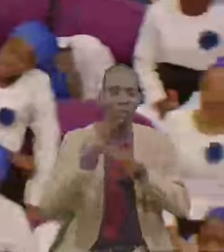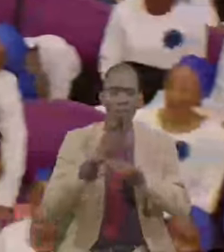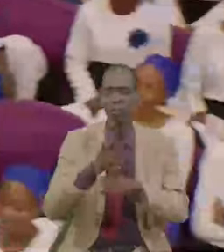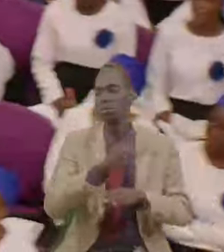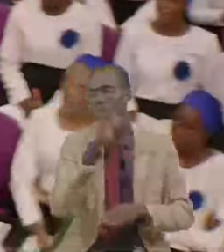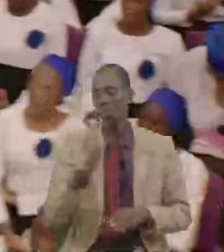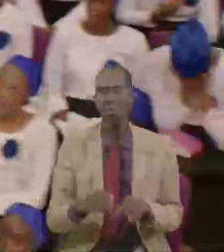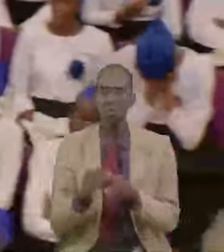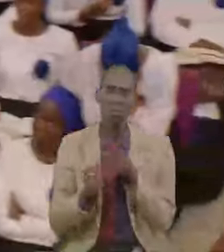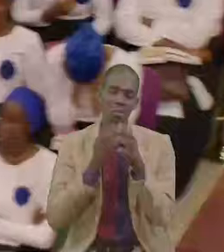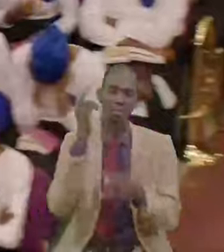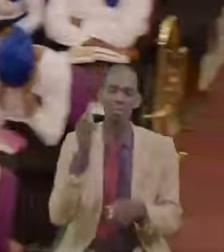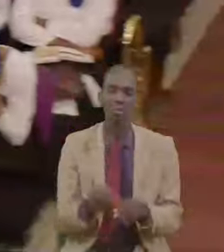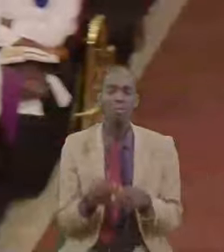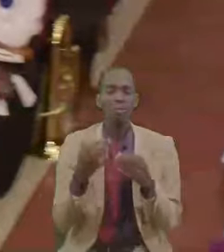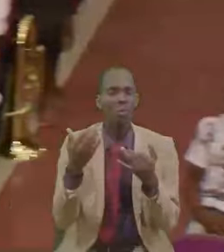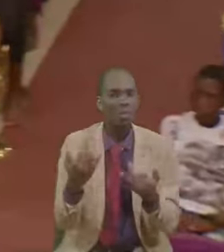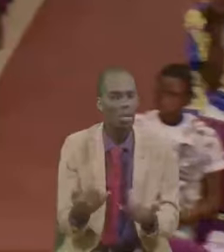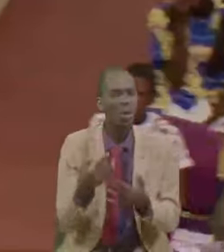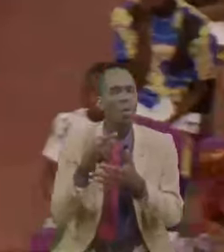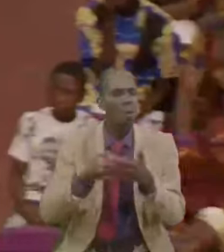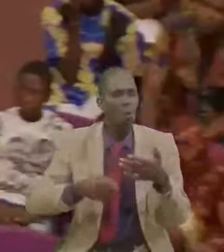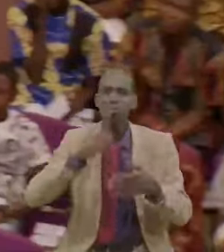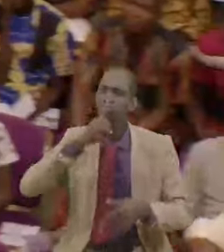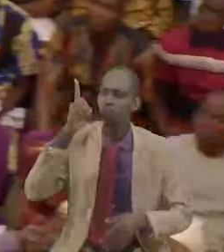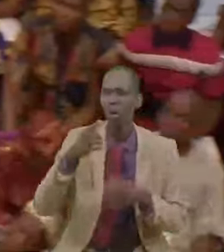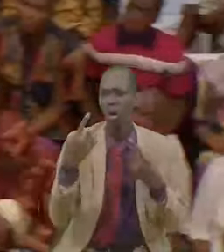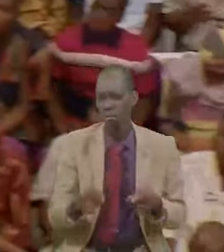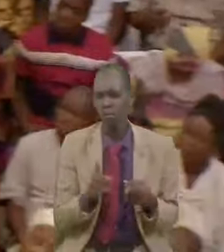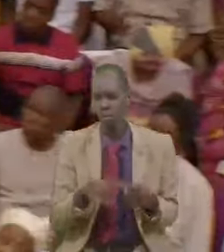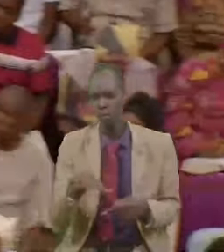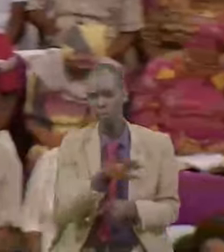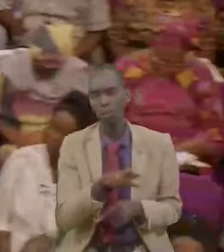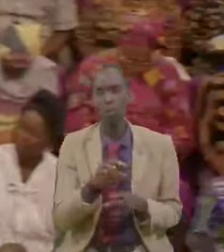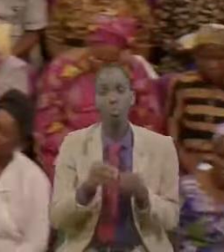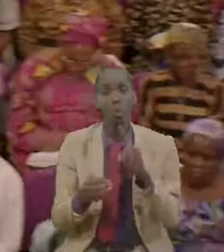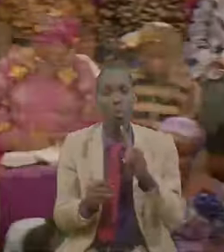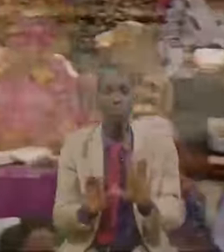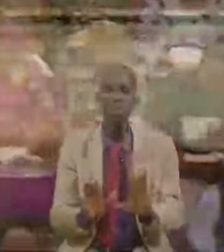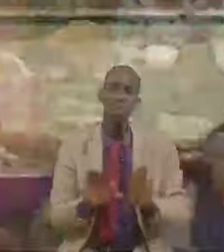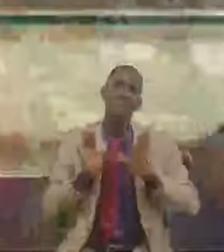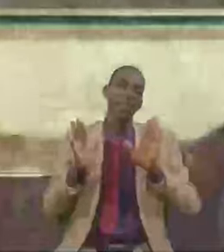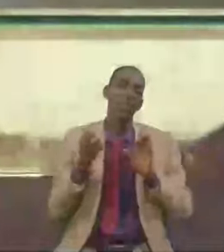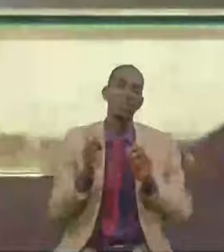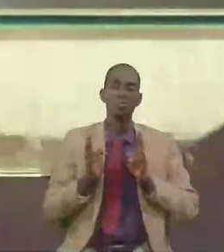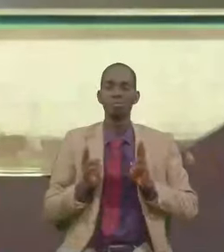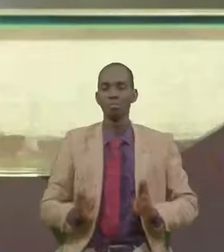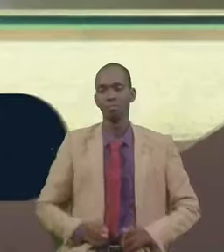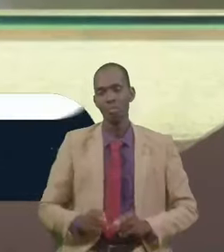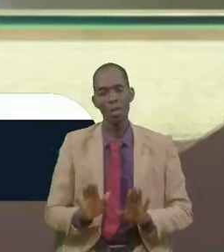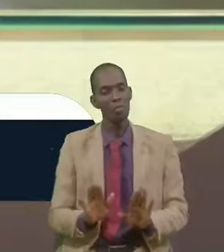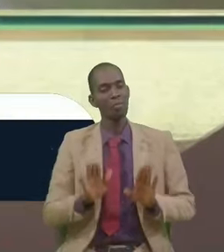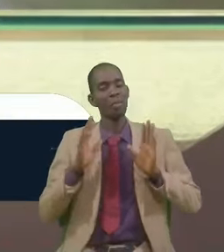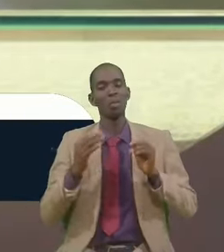voir. Maintenant, qu'est-ce qui s'est passé à ces gens-là? Numéro 1, c'est la crainte des hommes. La crainte des